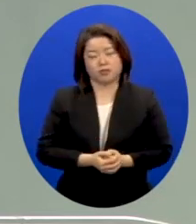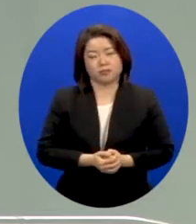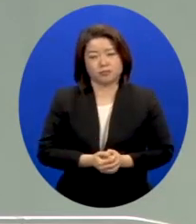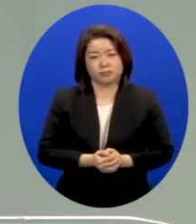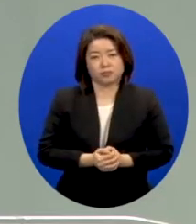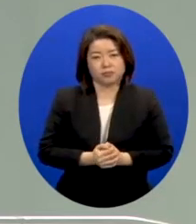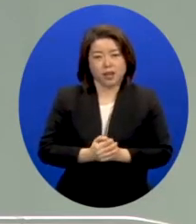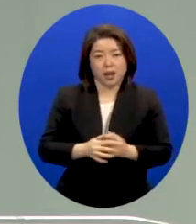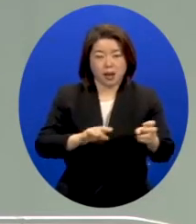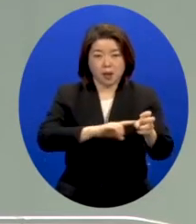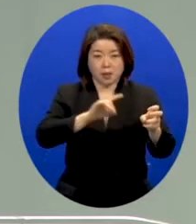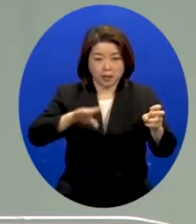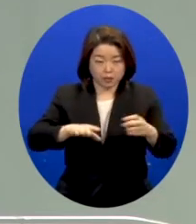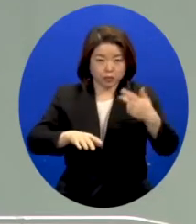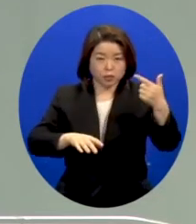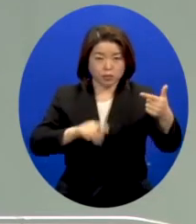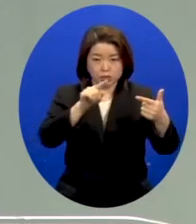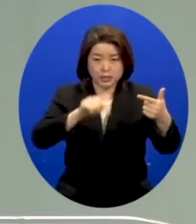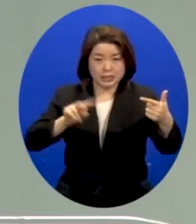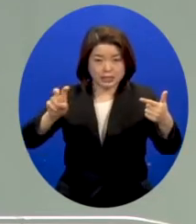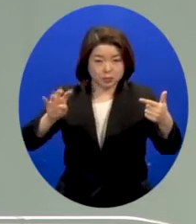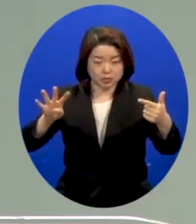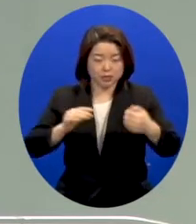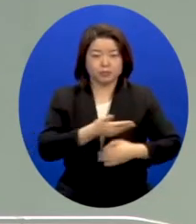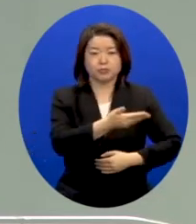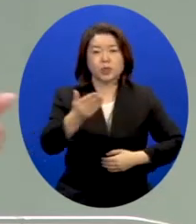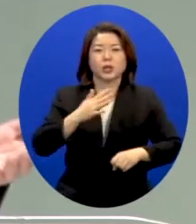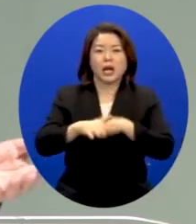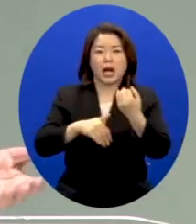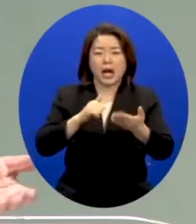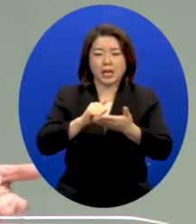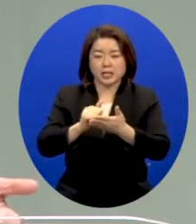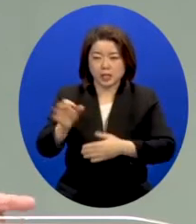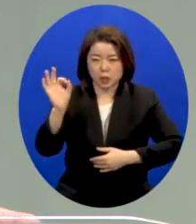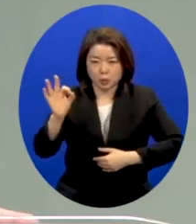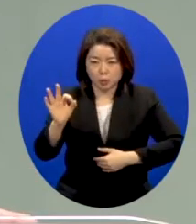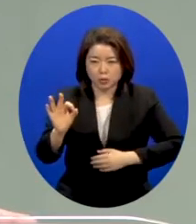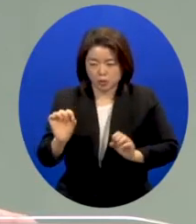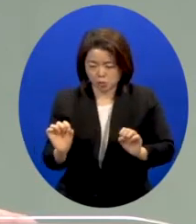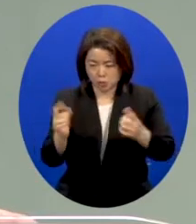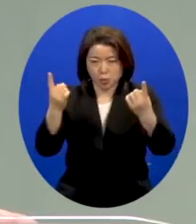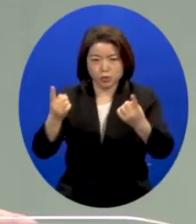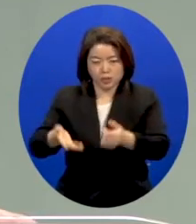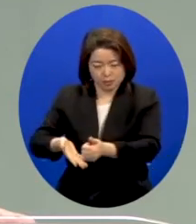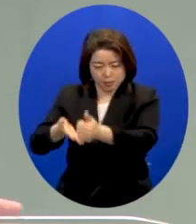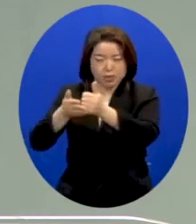24절에 너희가 하나님과 재물을 겸하여 섬기지 못하느니라